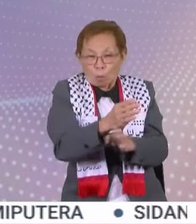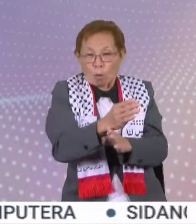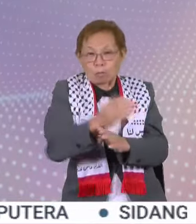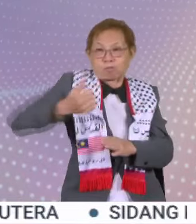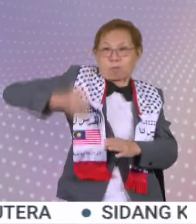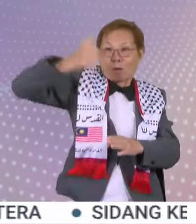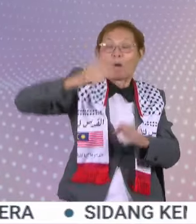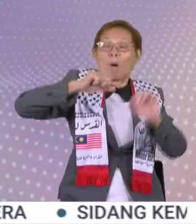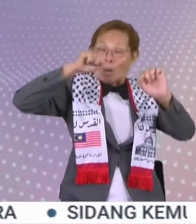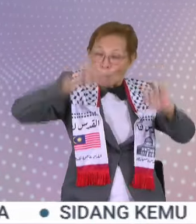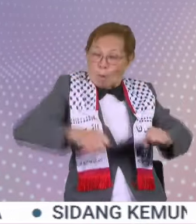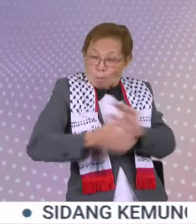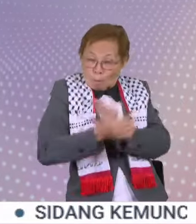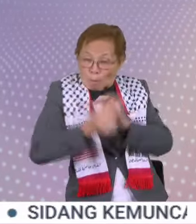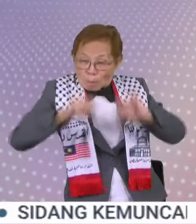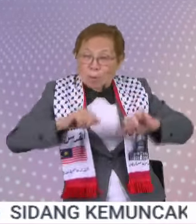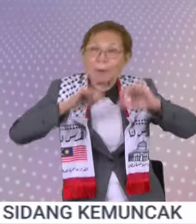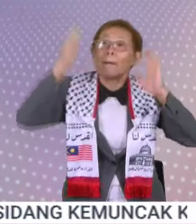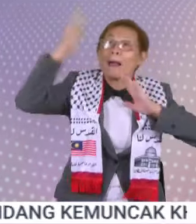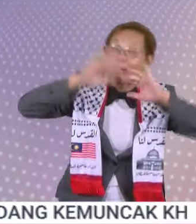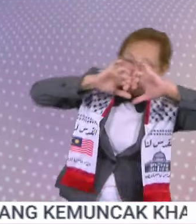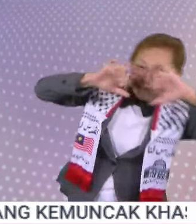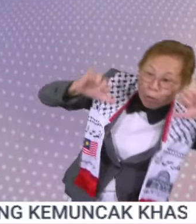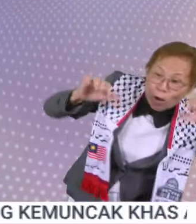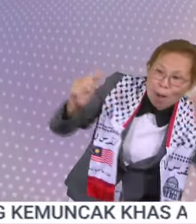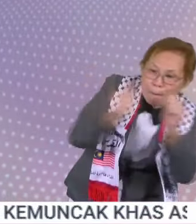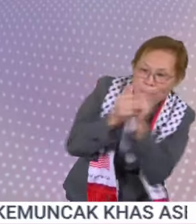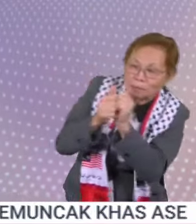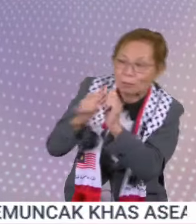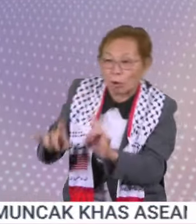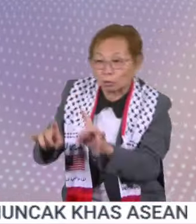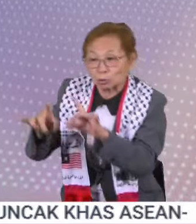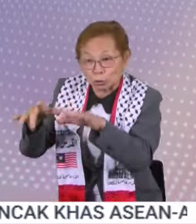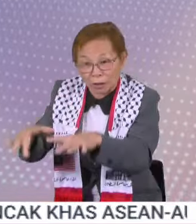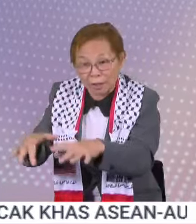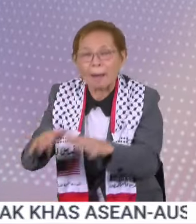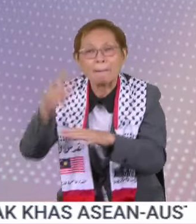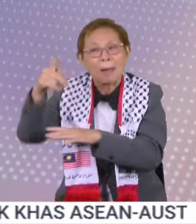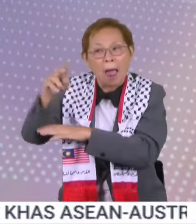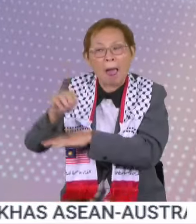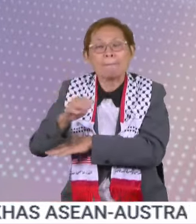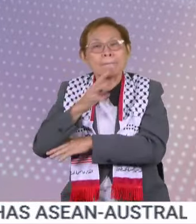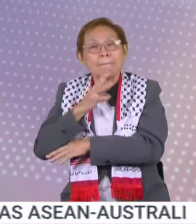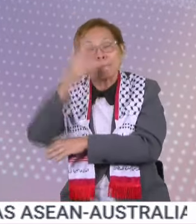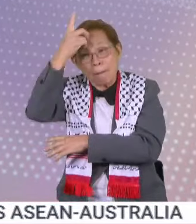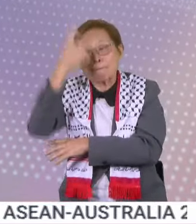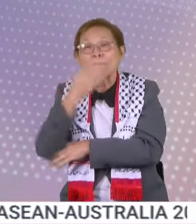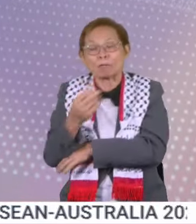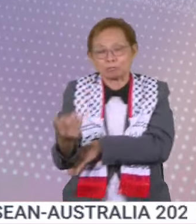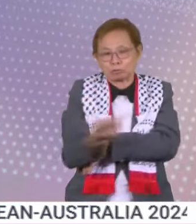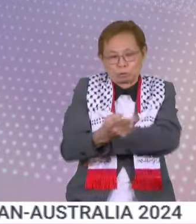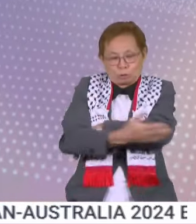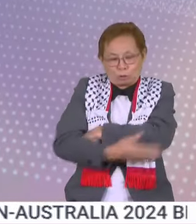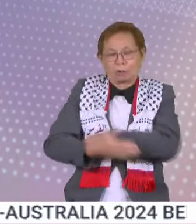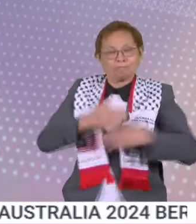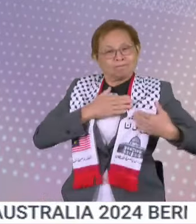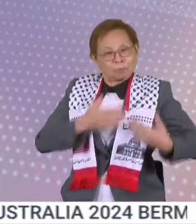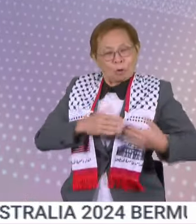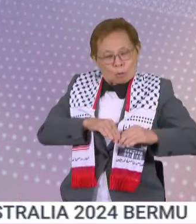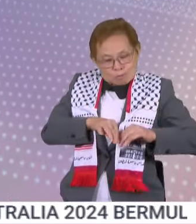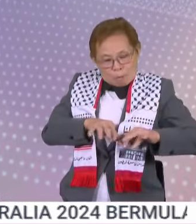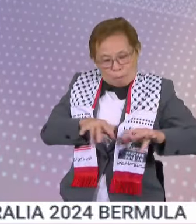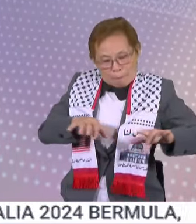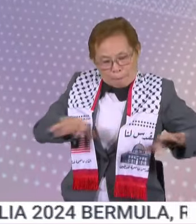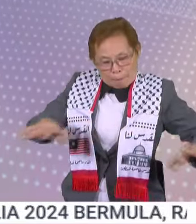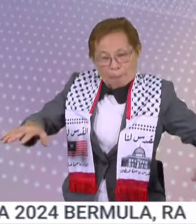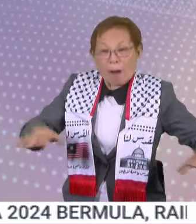yang berpotensi untuk diteroka Malaysia dan Australia. Perdana Menteri berkata kedua-dua negara komited untuk kembangkan lagi